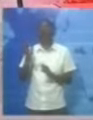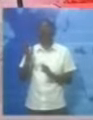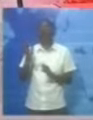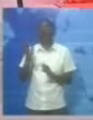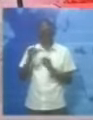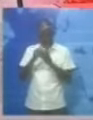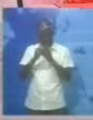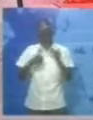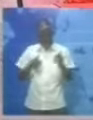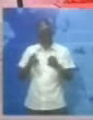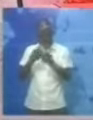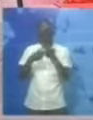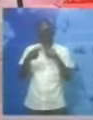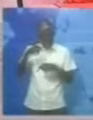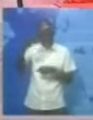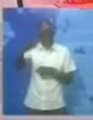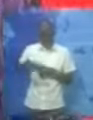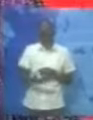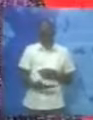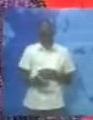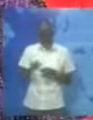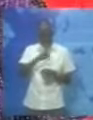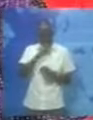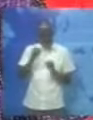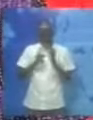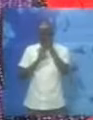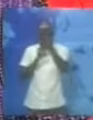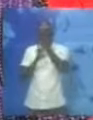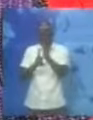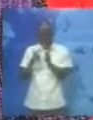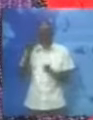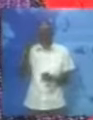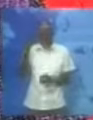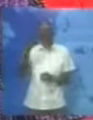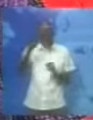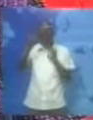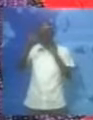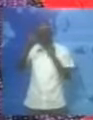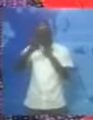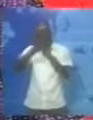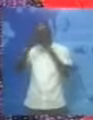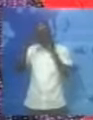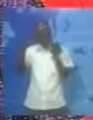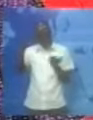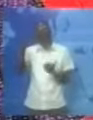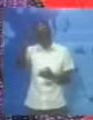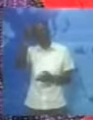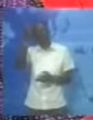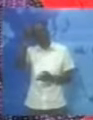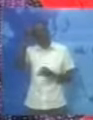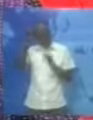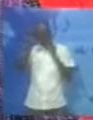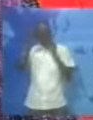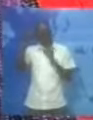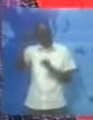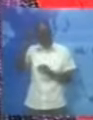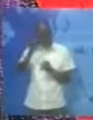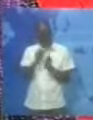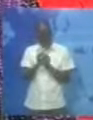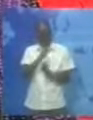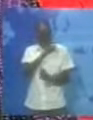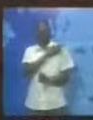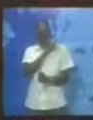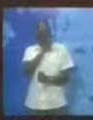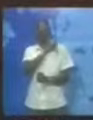Alors, avant de revenir à notre invité, je vous propose de revivre l'ouverture officielle du FESPACO avec Évariste Combari.